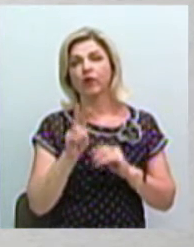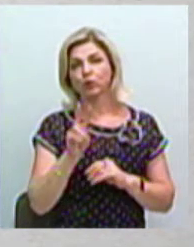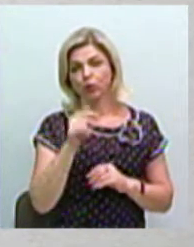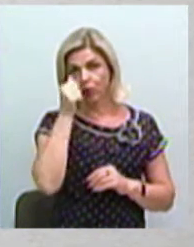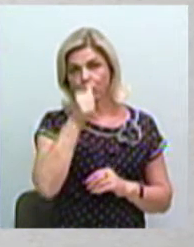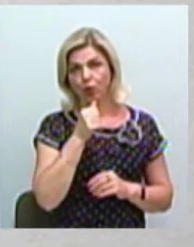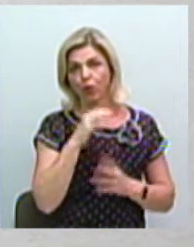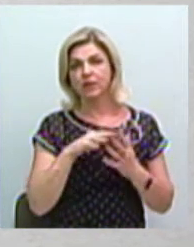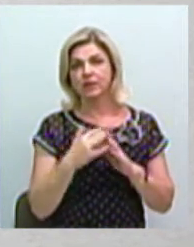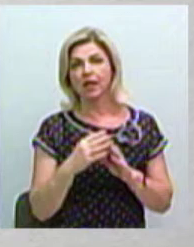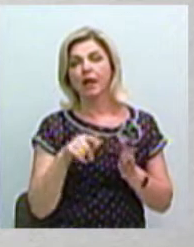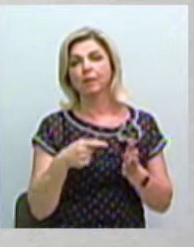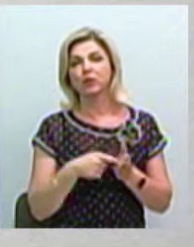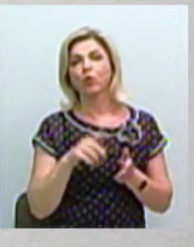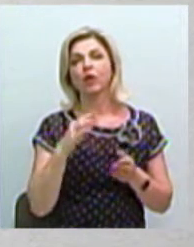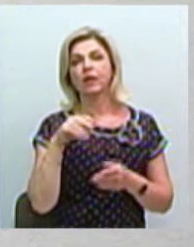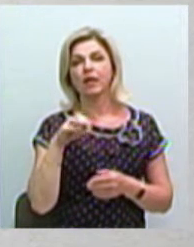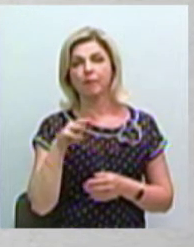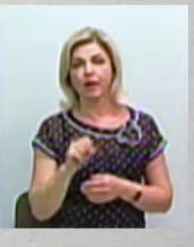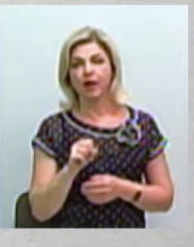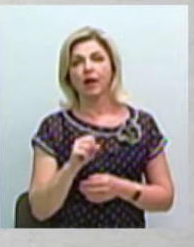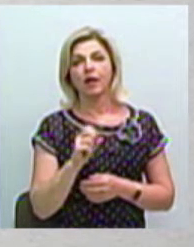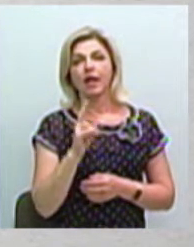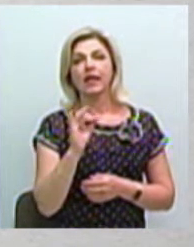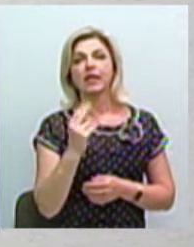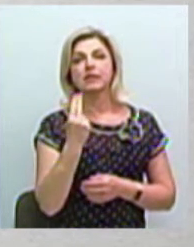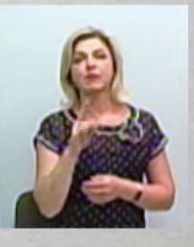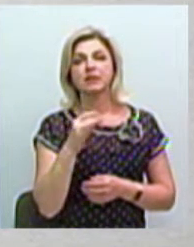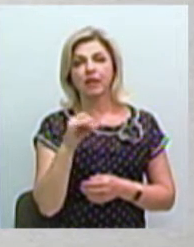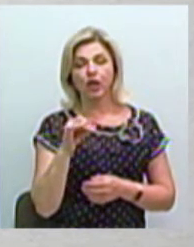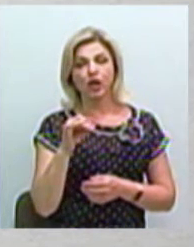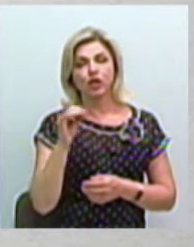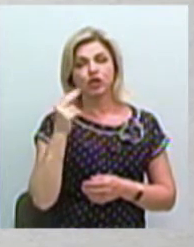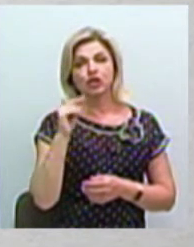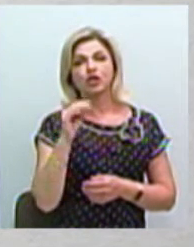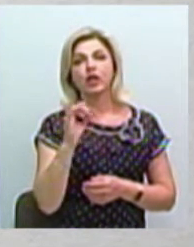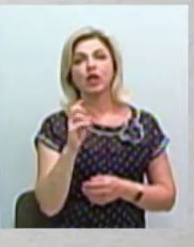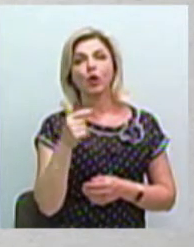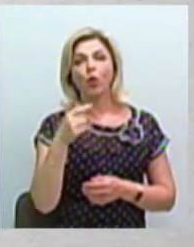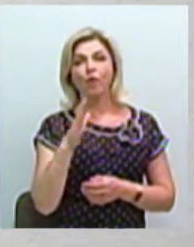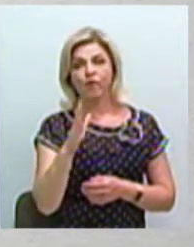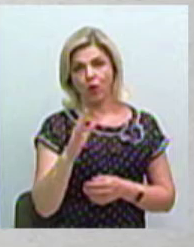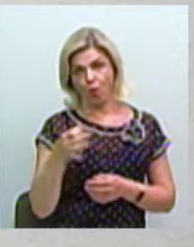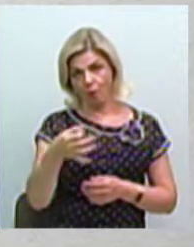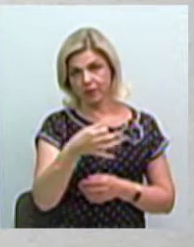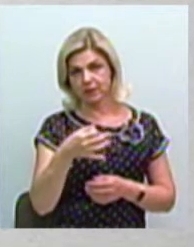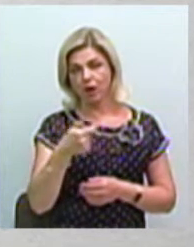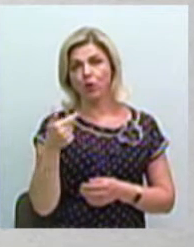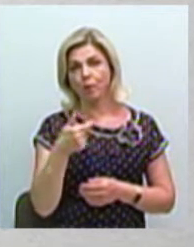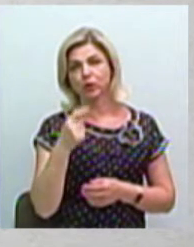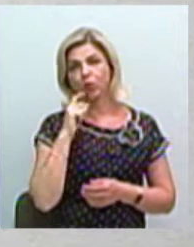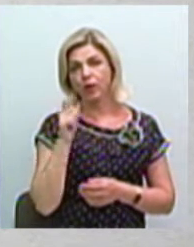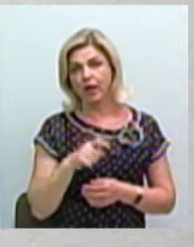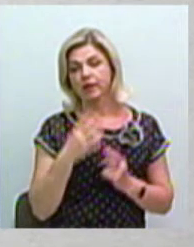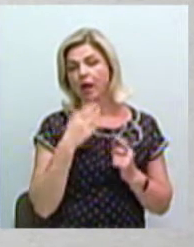1982 року в селищі міського типу Неполоківці Кіцьменського району Чернівецької області. Громадянин України.